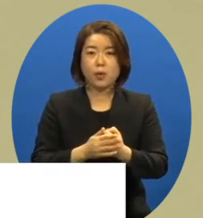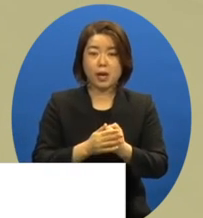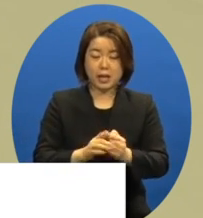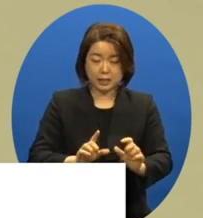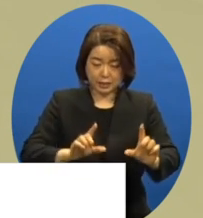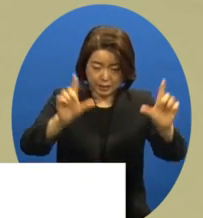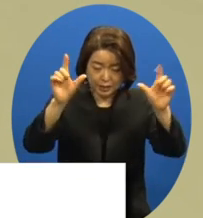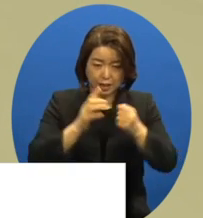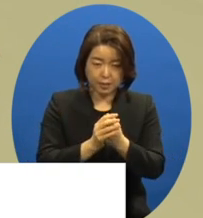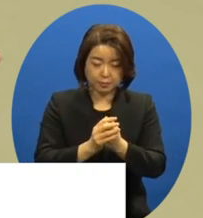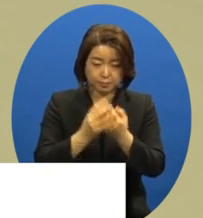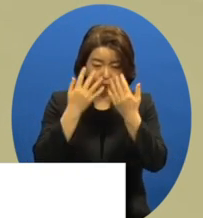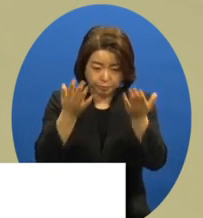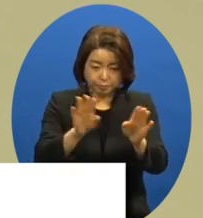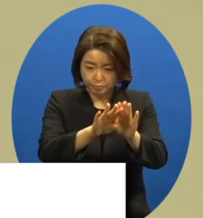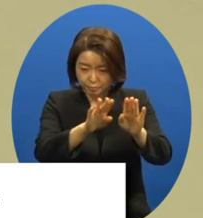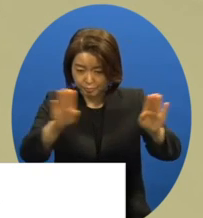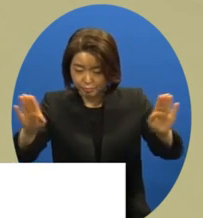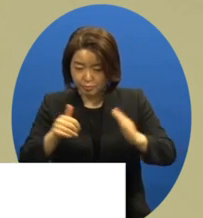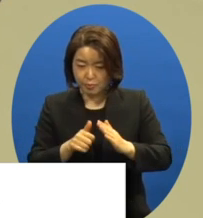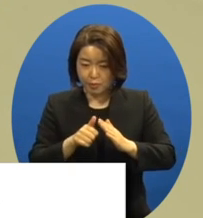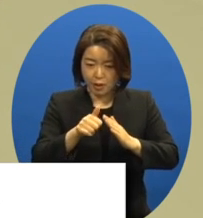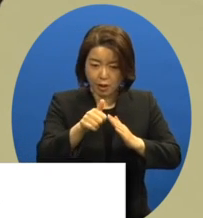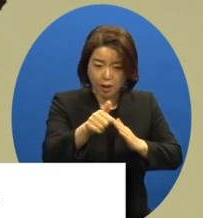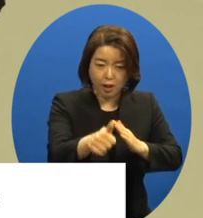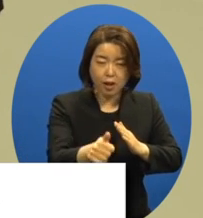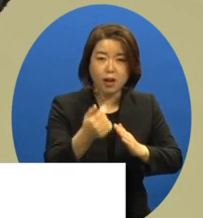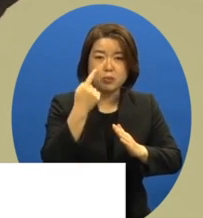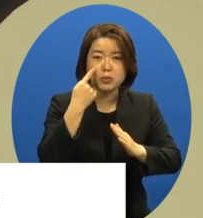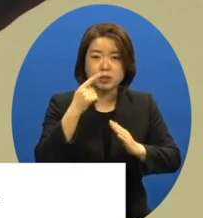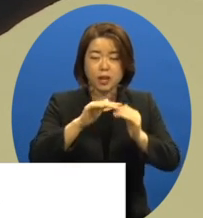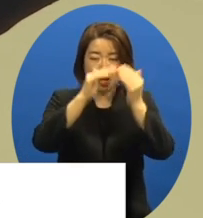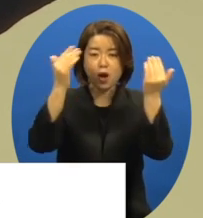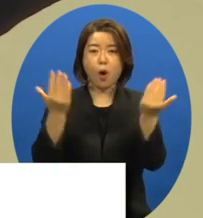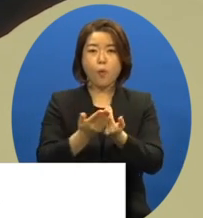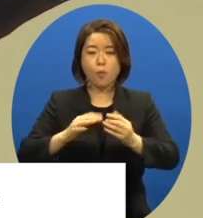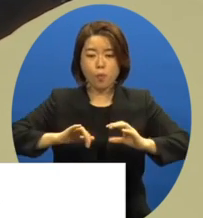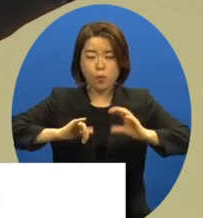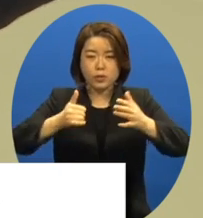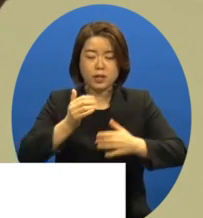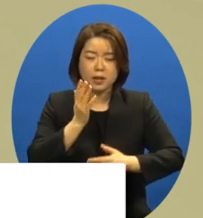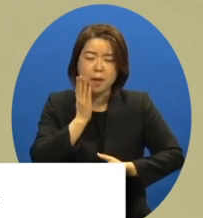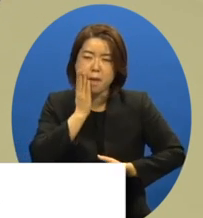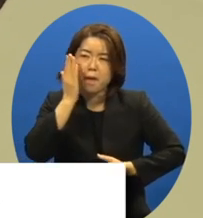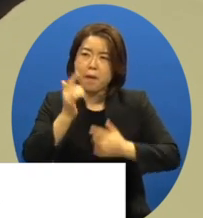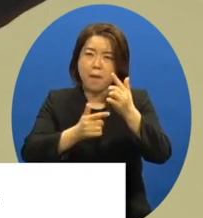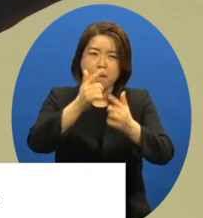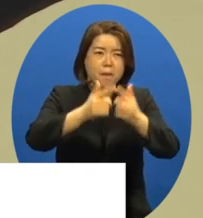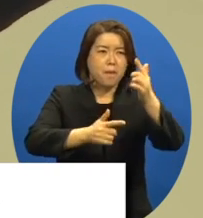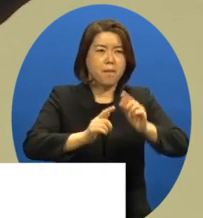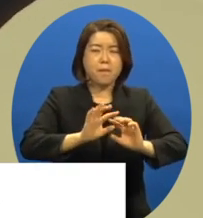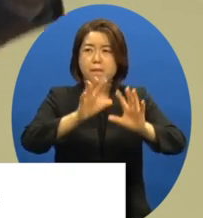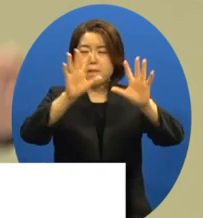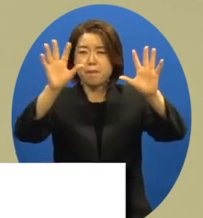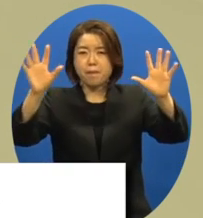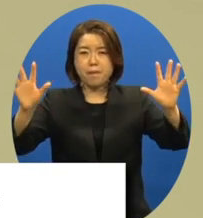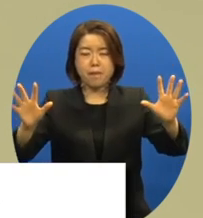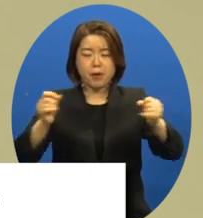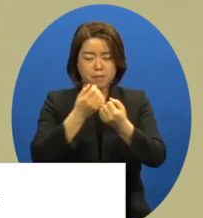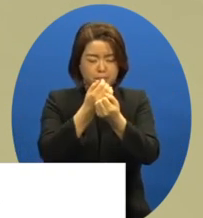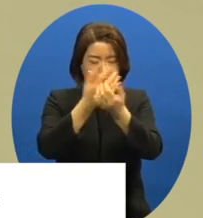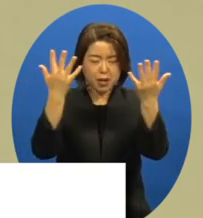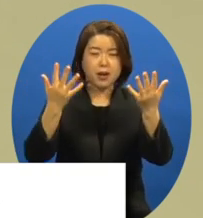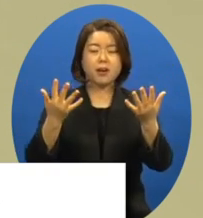문이 열리고 나와 보니까 온 세상은 푸르른 나무로 아주 화창한